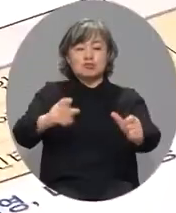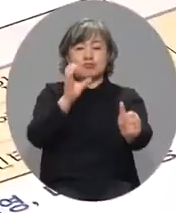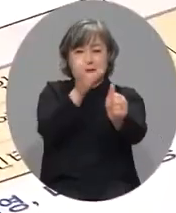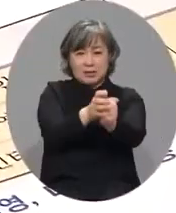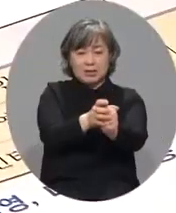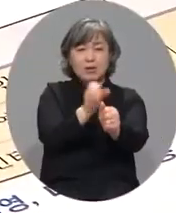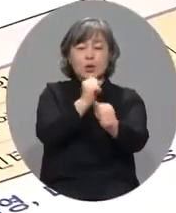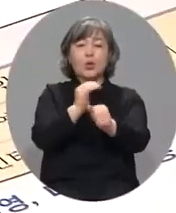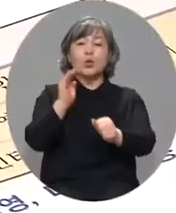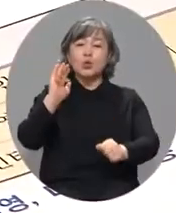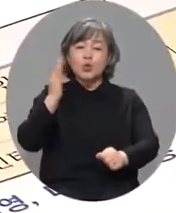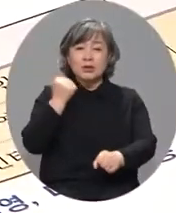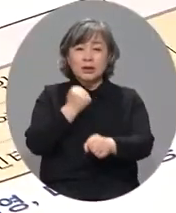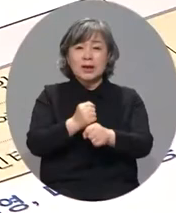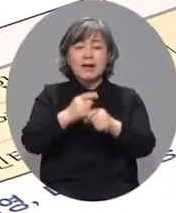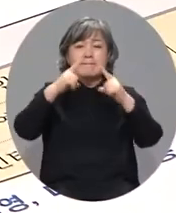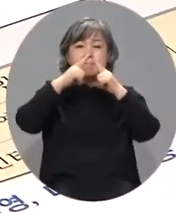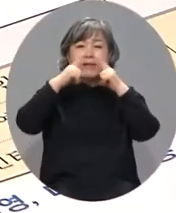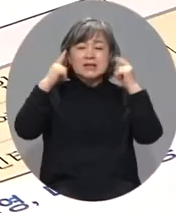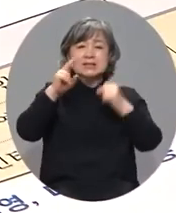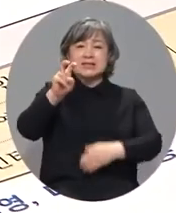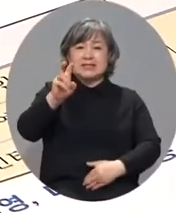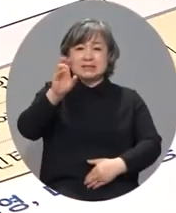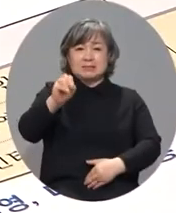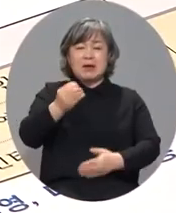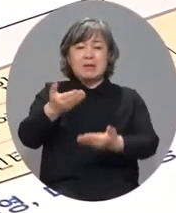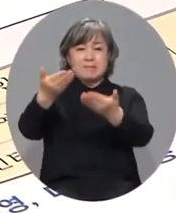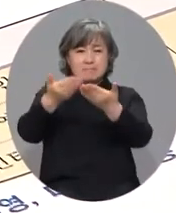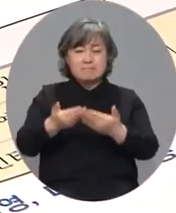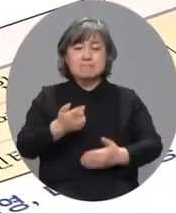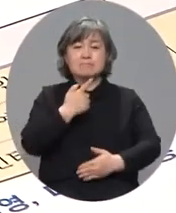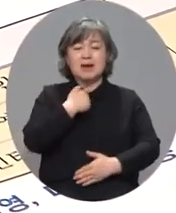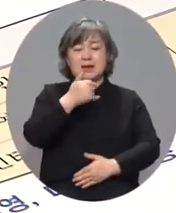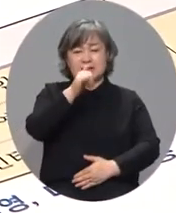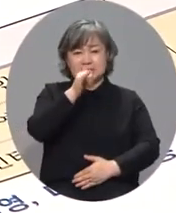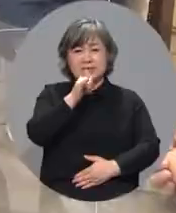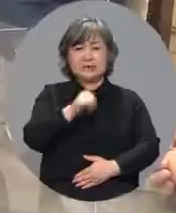없겠고 최근에는 마스크 기 심 반장을 전에 왔을 때 제대로 못 하고